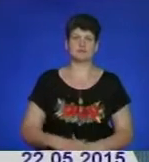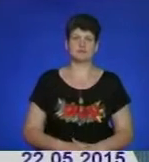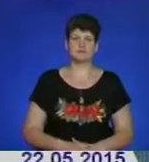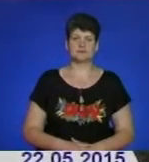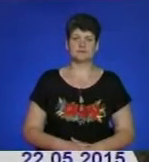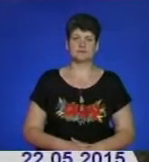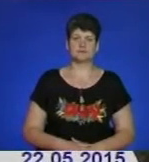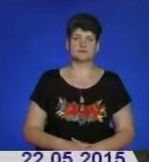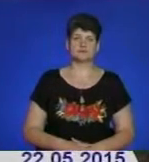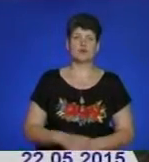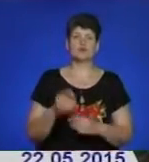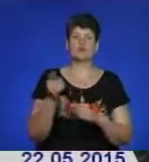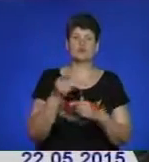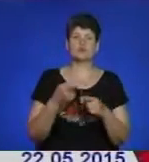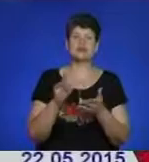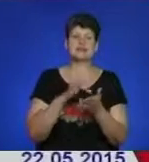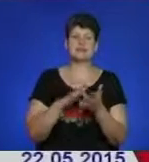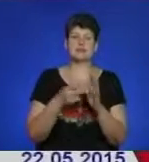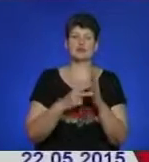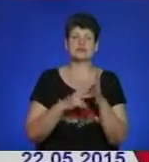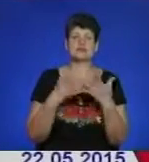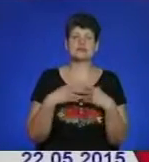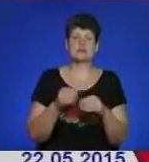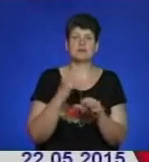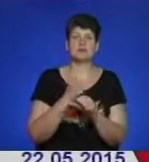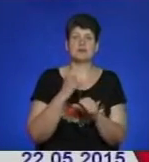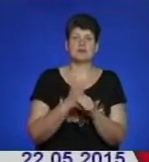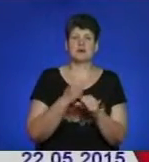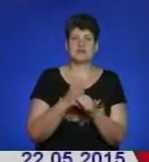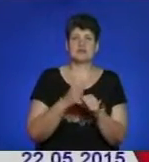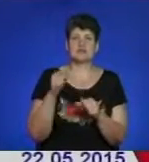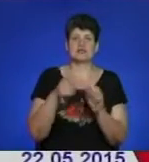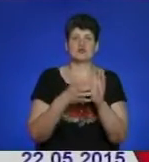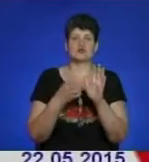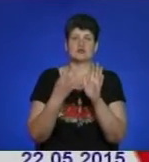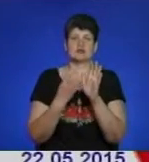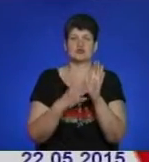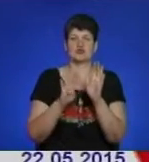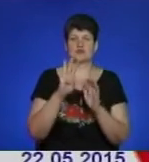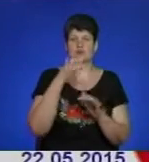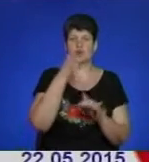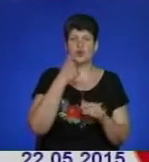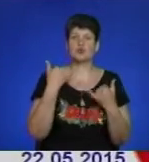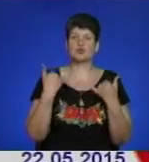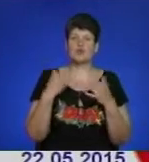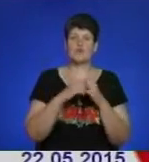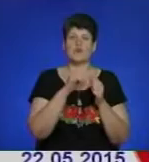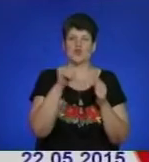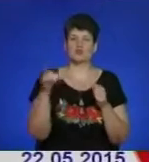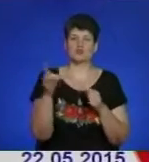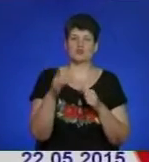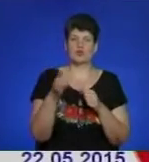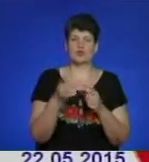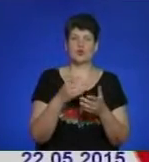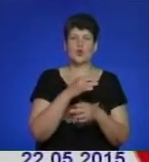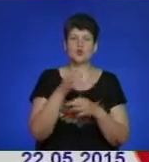Павлишина. У Тернополі Центр планування сім'ї працює з 1994 року. Сьогодні у кожному районі